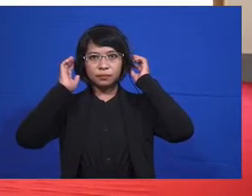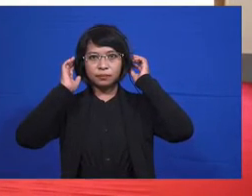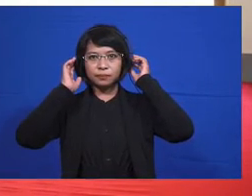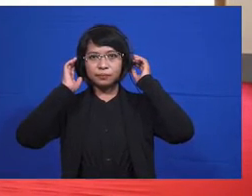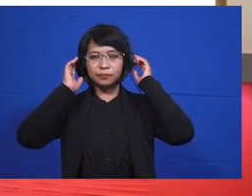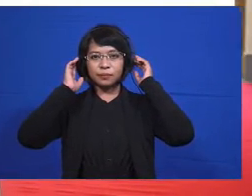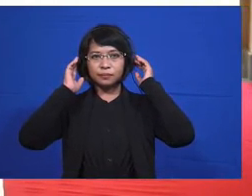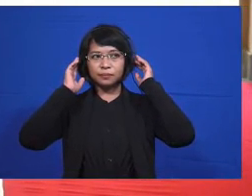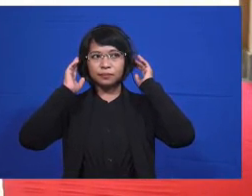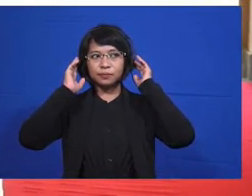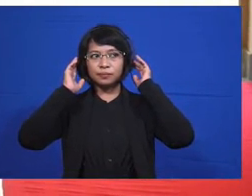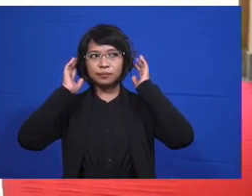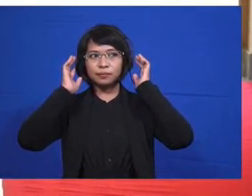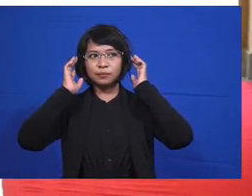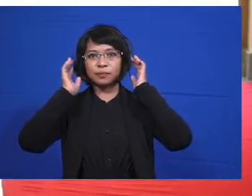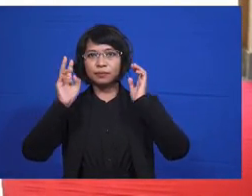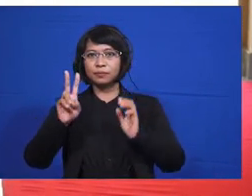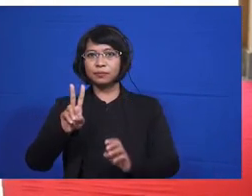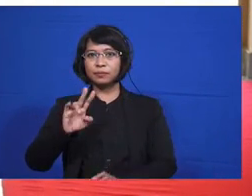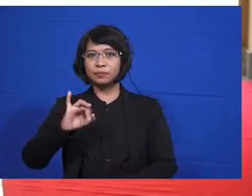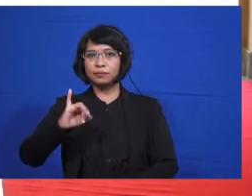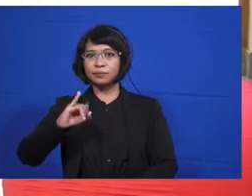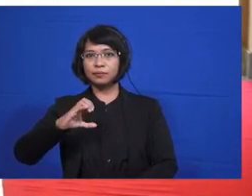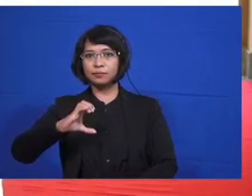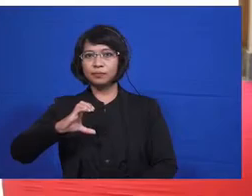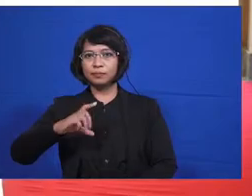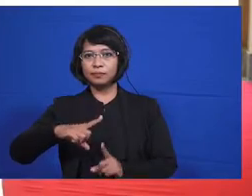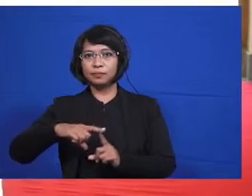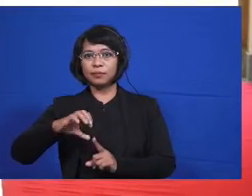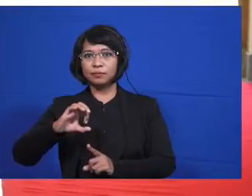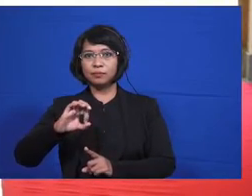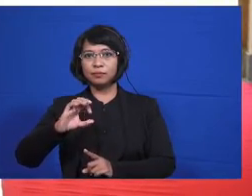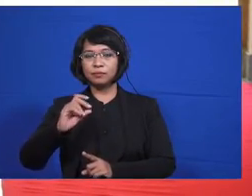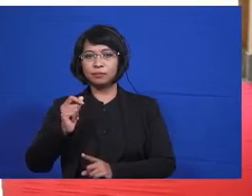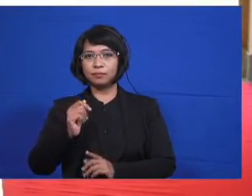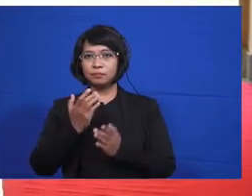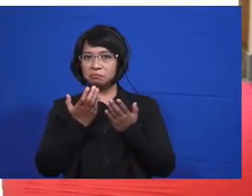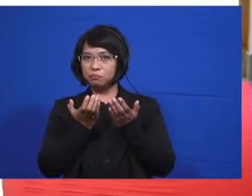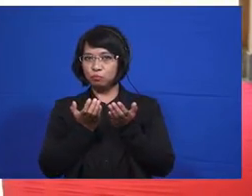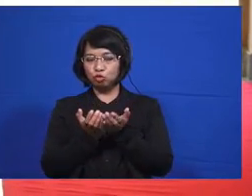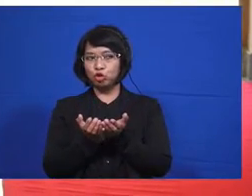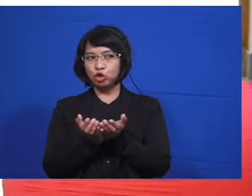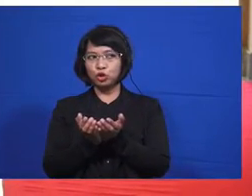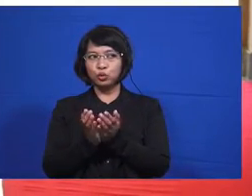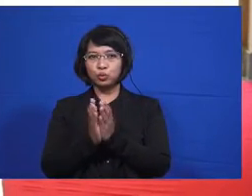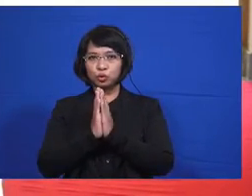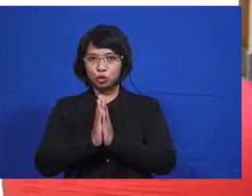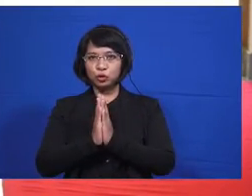jadilah pelayan yang pondoa Bapak Uskup.